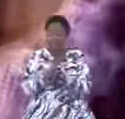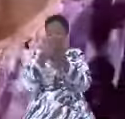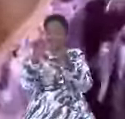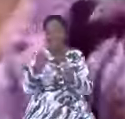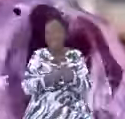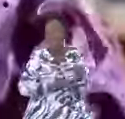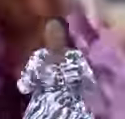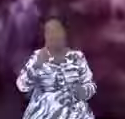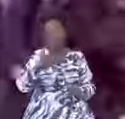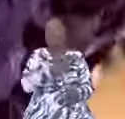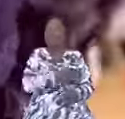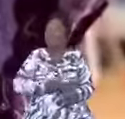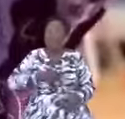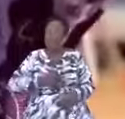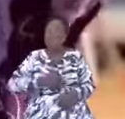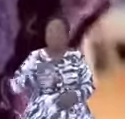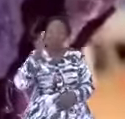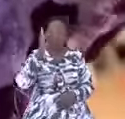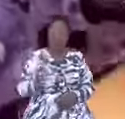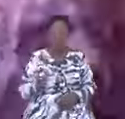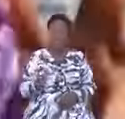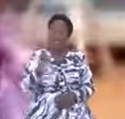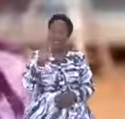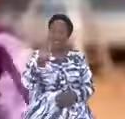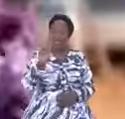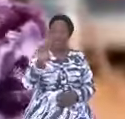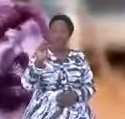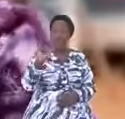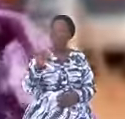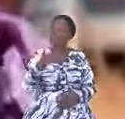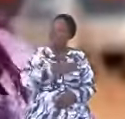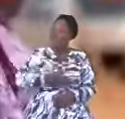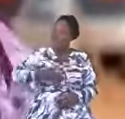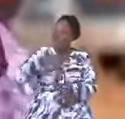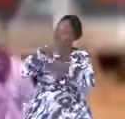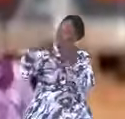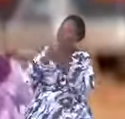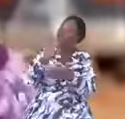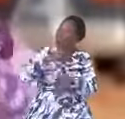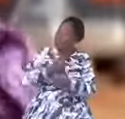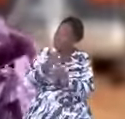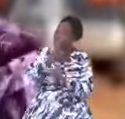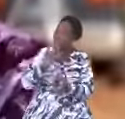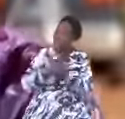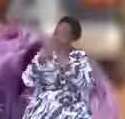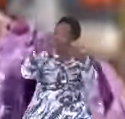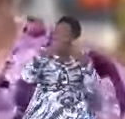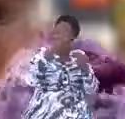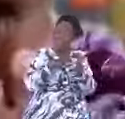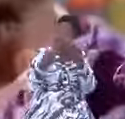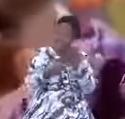quand tout le monde écoute la croisade que ceux qui ne partageaient devant le connaître